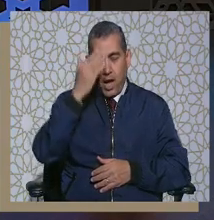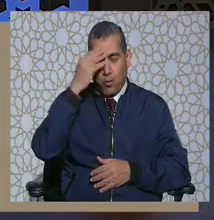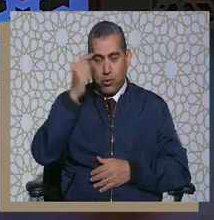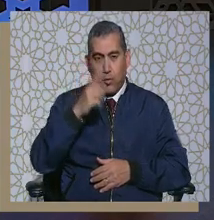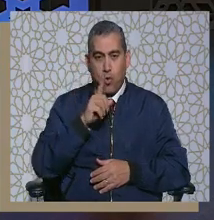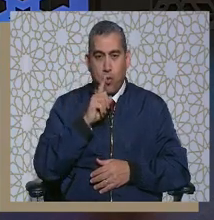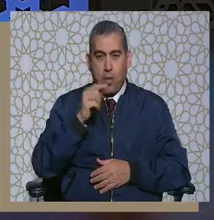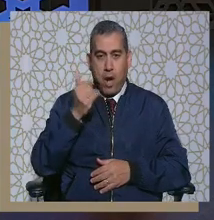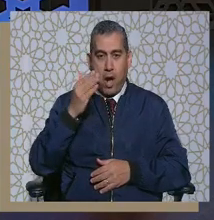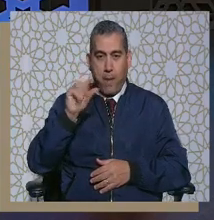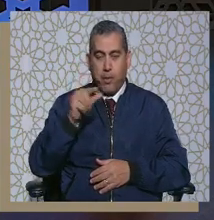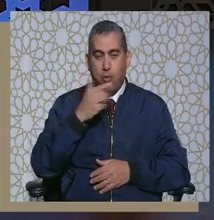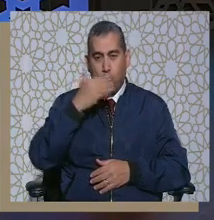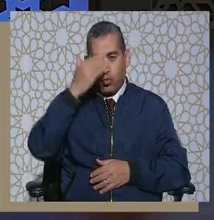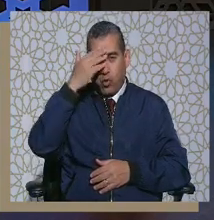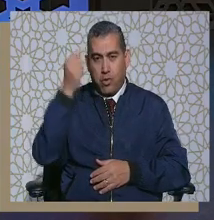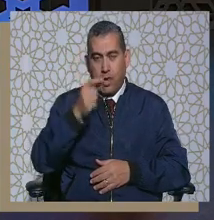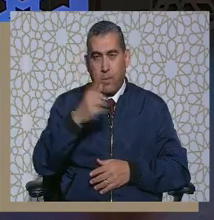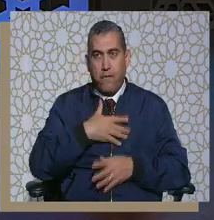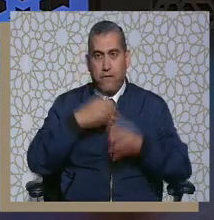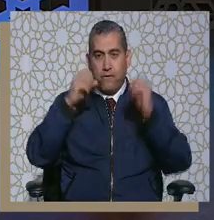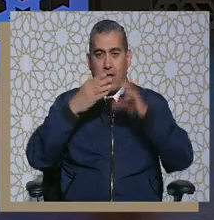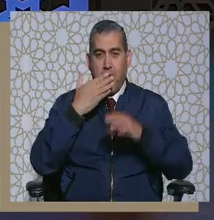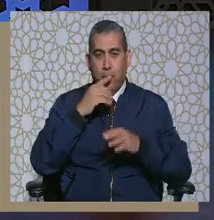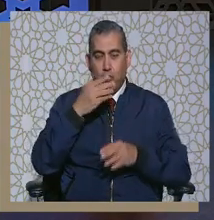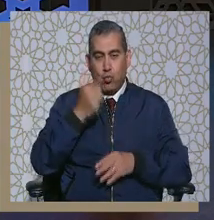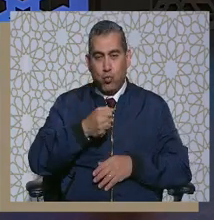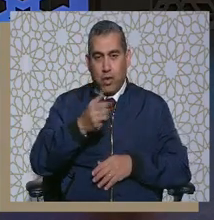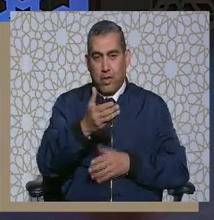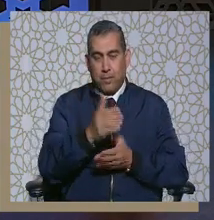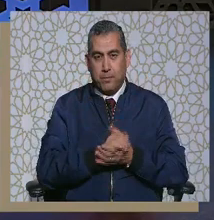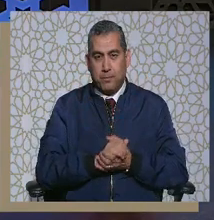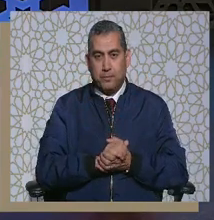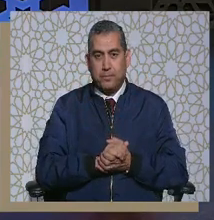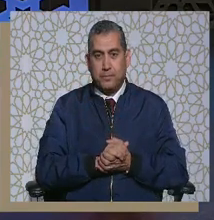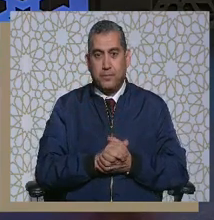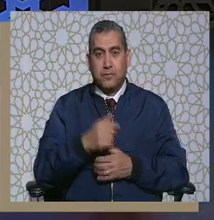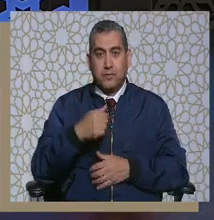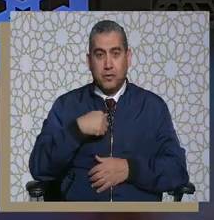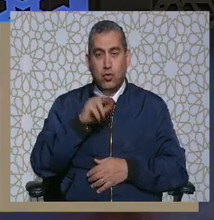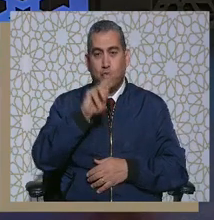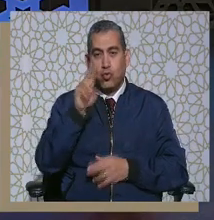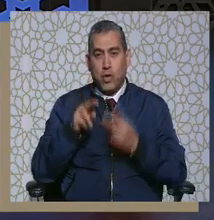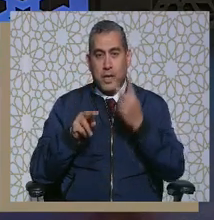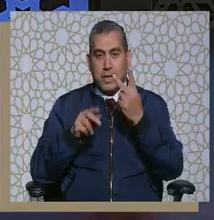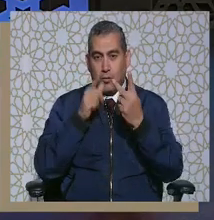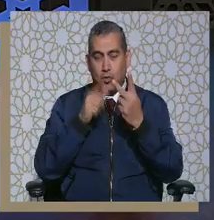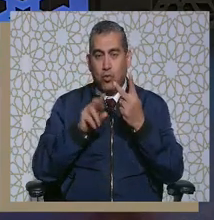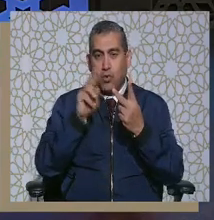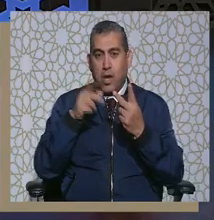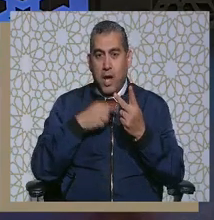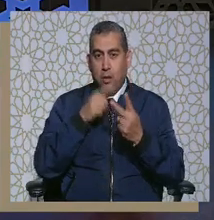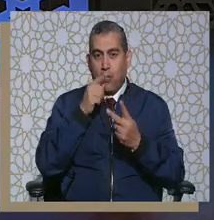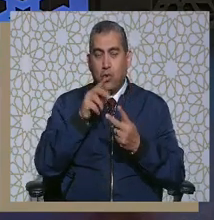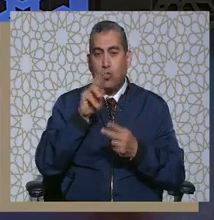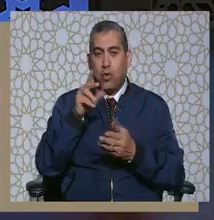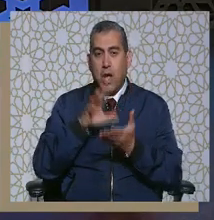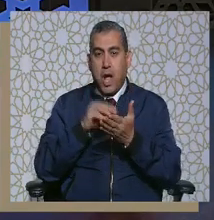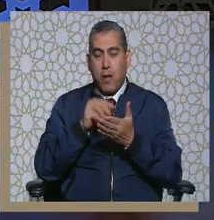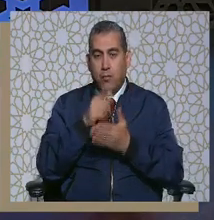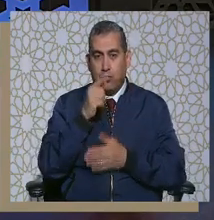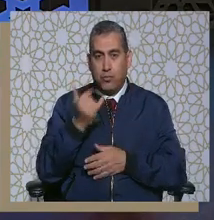كل سنه وحضرتك طيب فضل ونعمه الحمد لله وحضرتك طيبه الله يخليك هو انا كان عندي في سؤالين يا فضيله الشيخ بس كنت عايزه اسال حضرتك فيهم